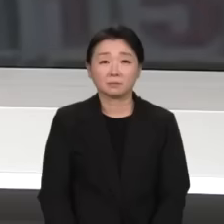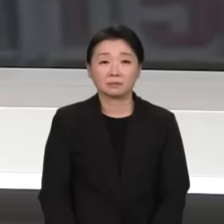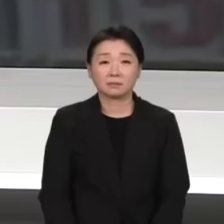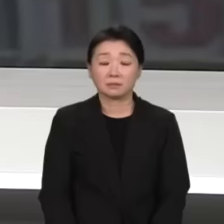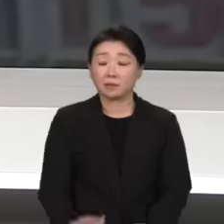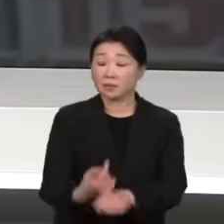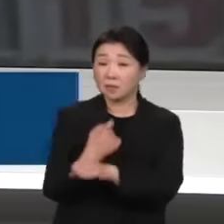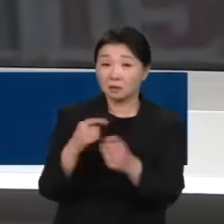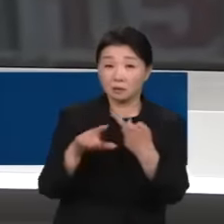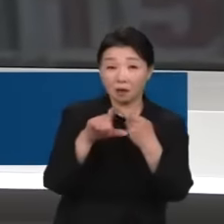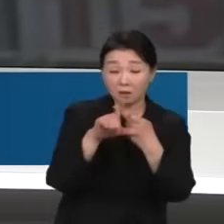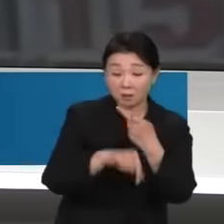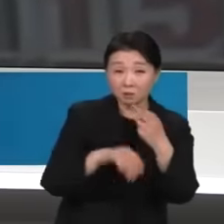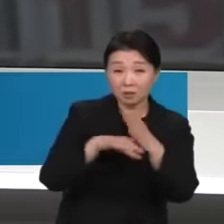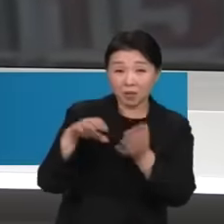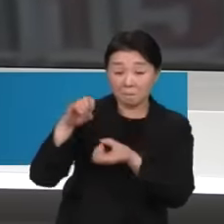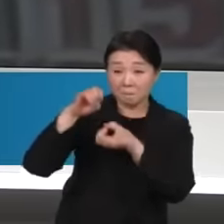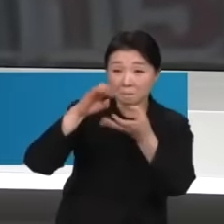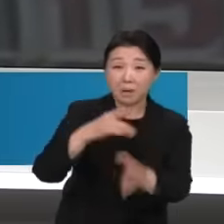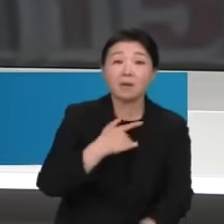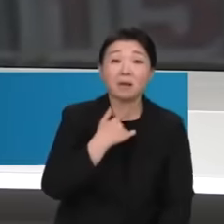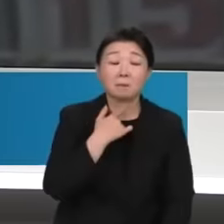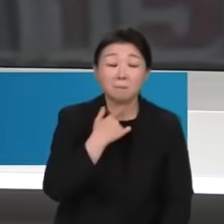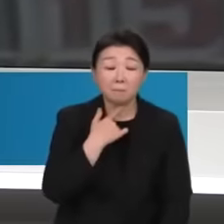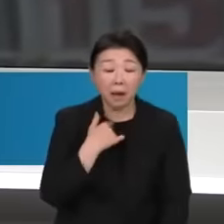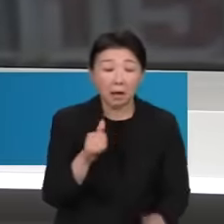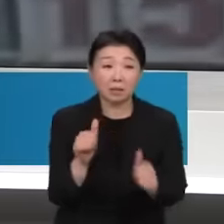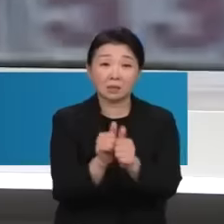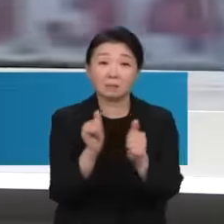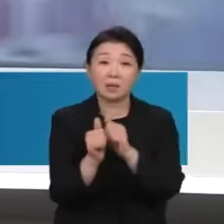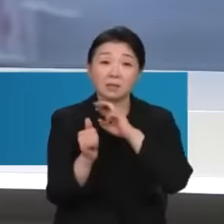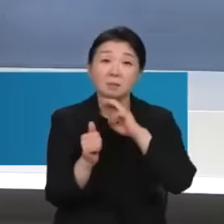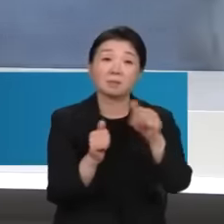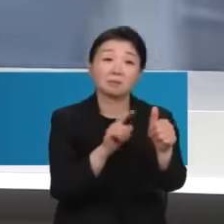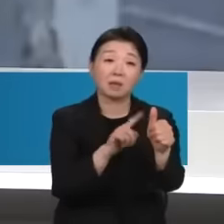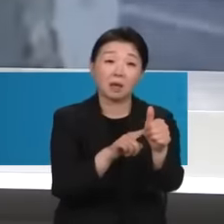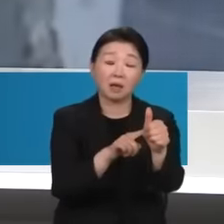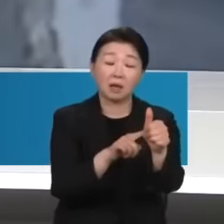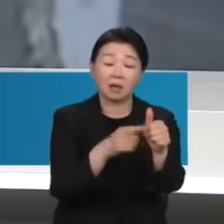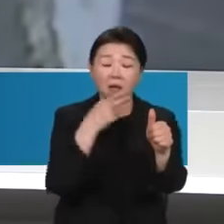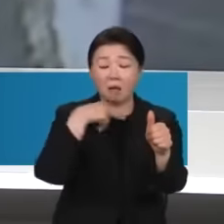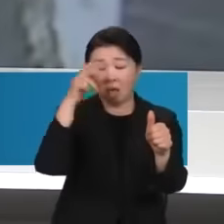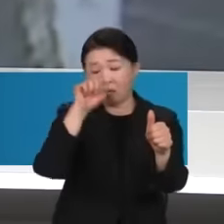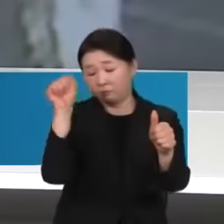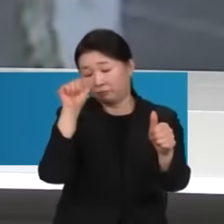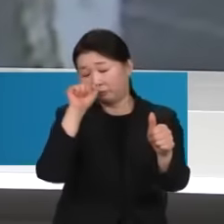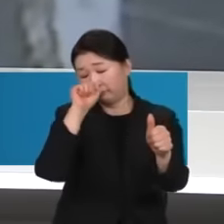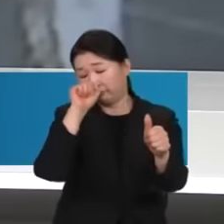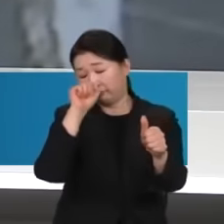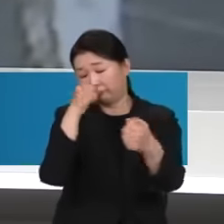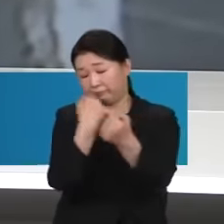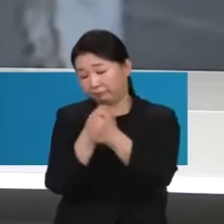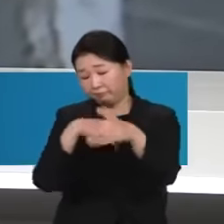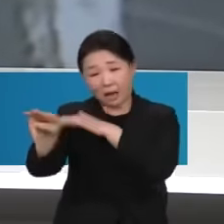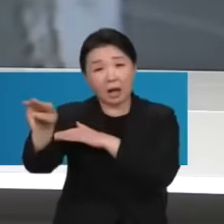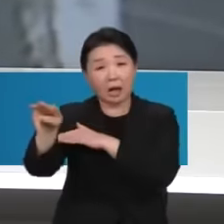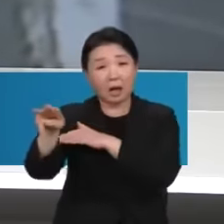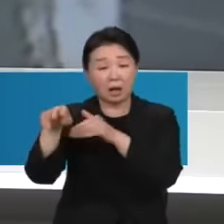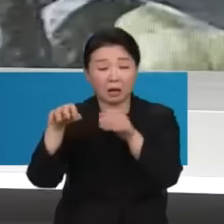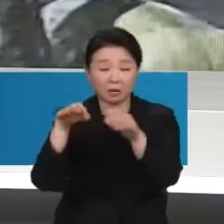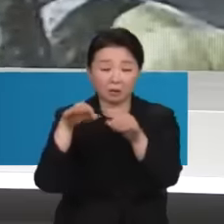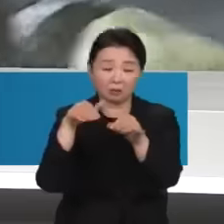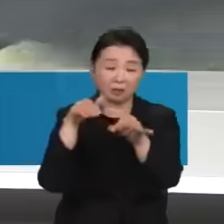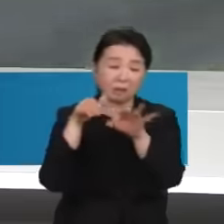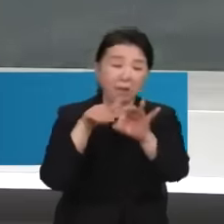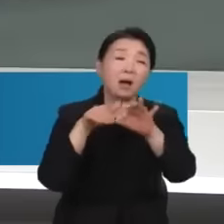지난해 12월 배달 나갔던 한 30대 자영업자가 음주 뺑소니 차에 치여 숨졌다는 소식 전해드렸습니다.